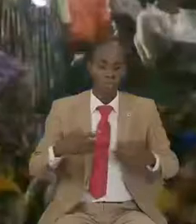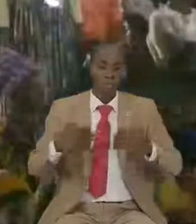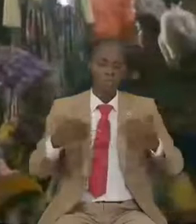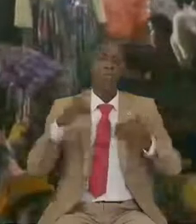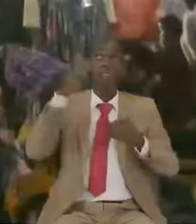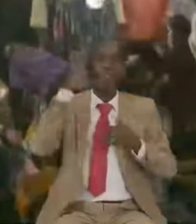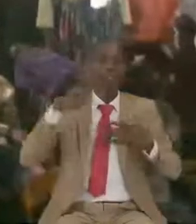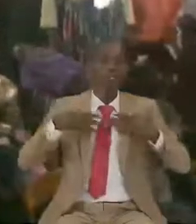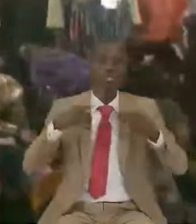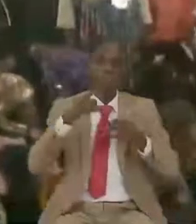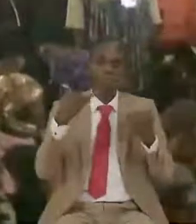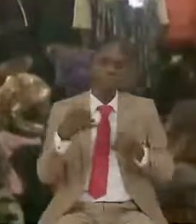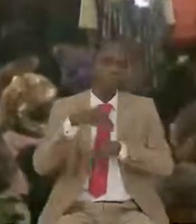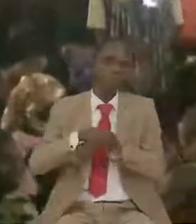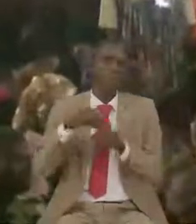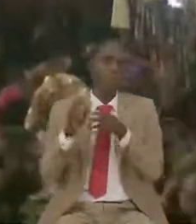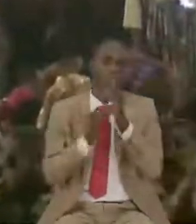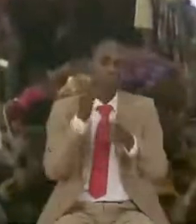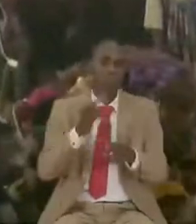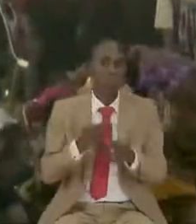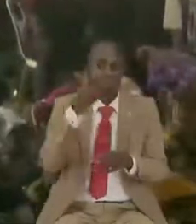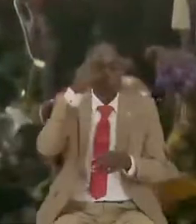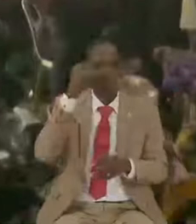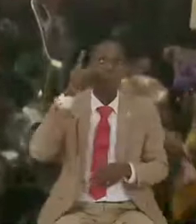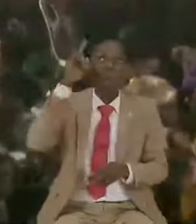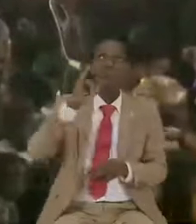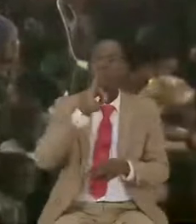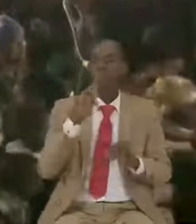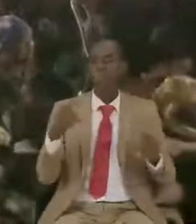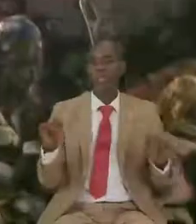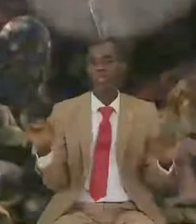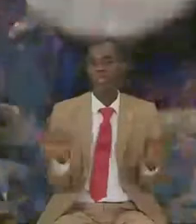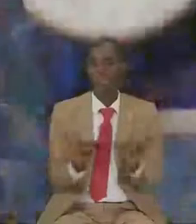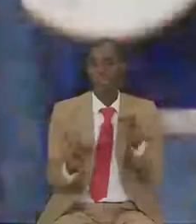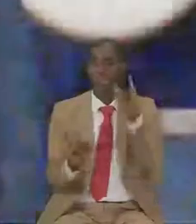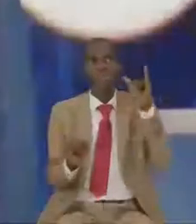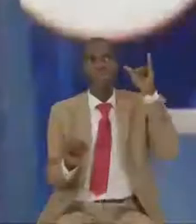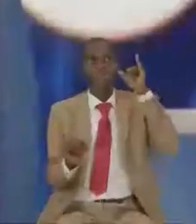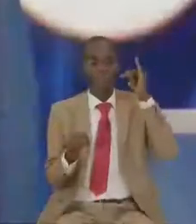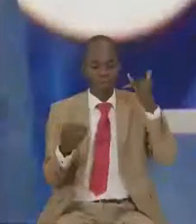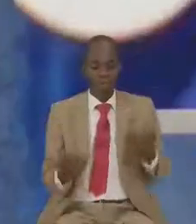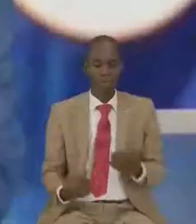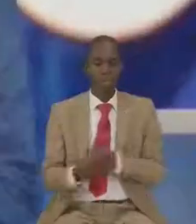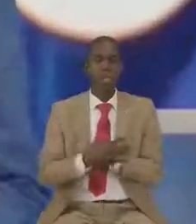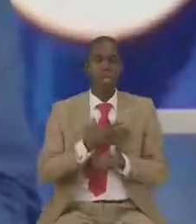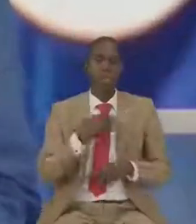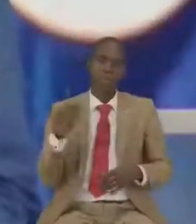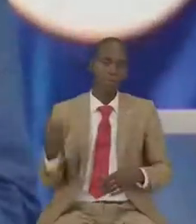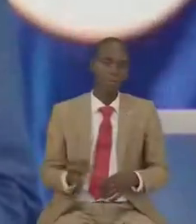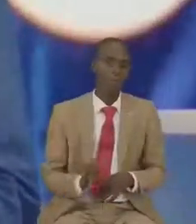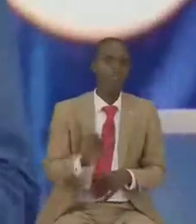femme, le jeune, l'enfant, l'adulte, Christ vous guérira ce soir parce qu'il est le même